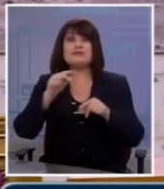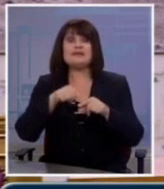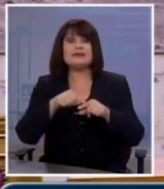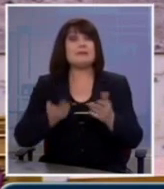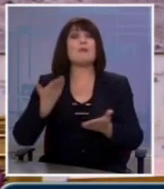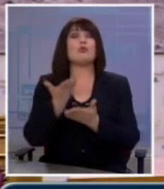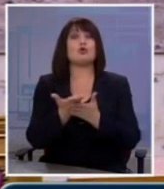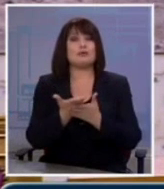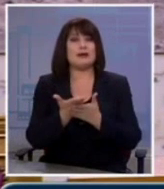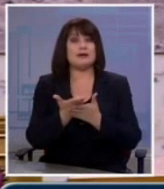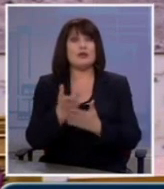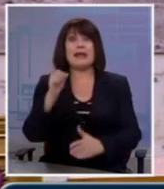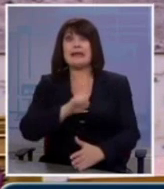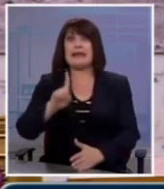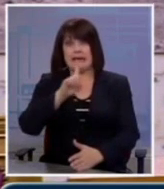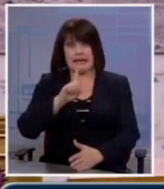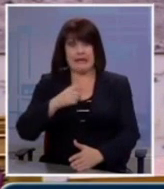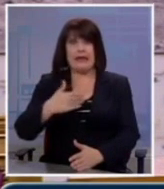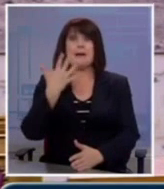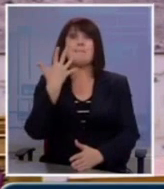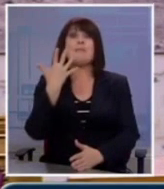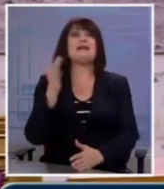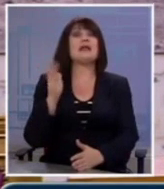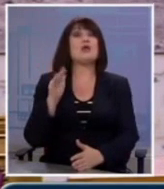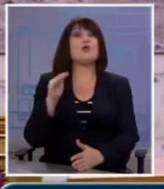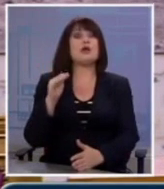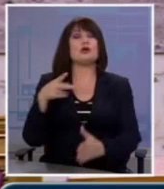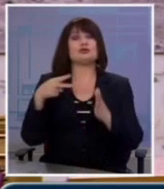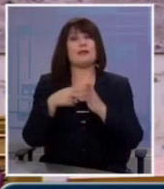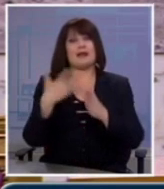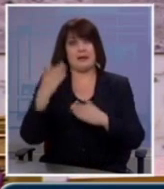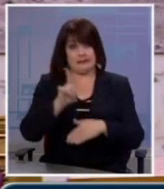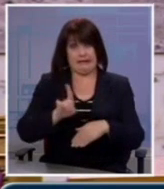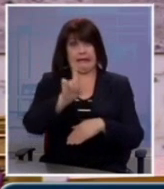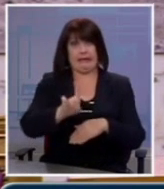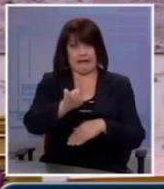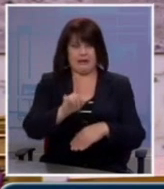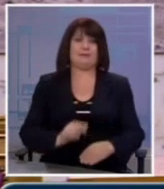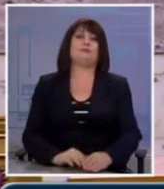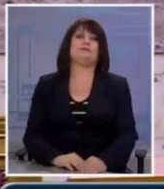να διεξαχθεί την Κυριακή 5 Ιουλίου του 2015.